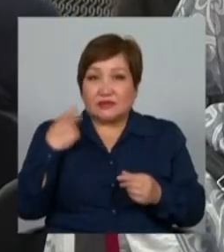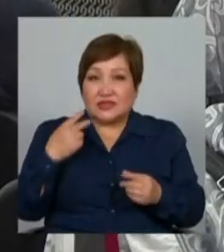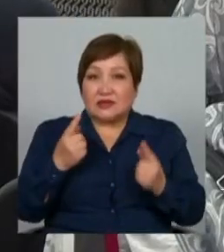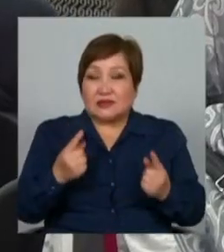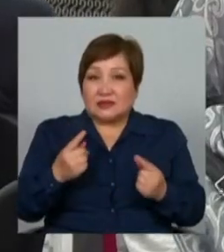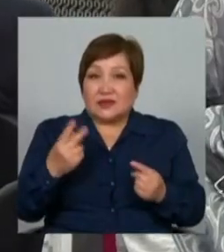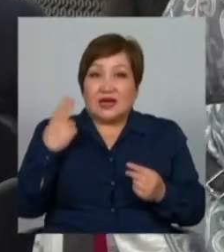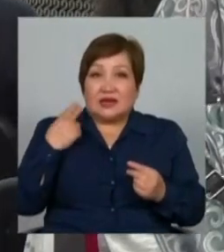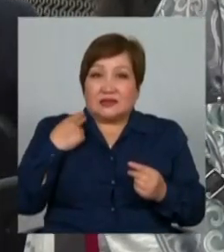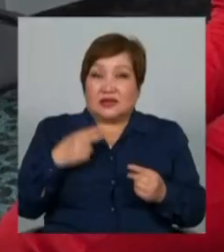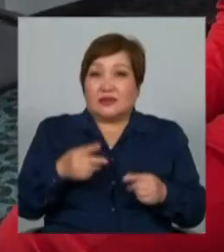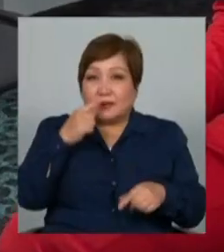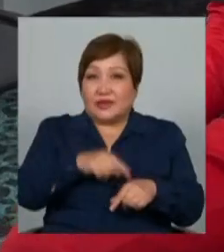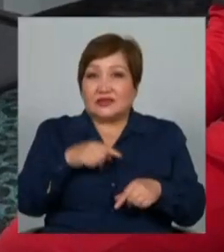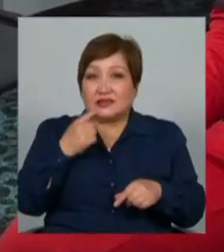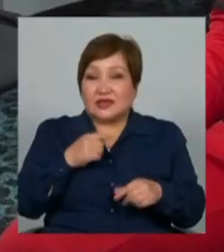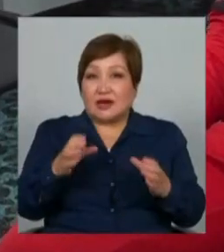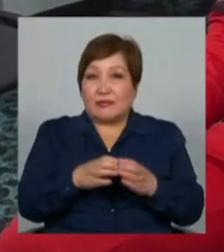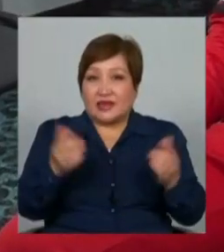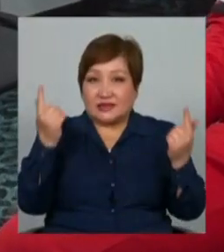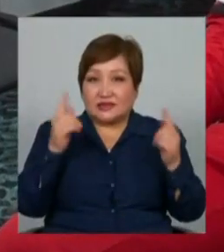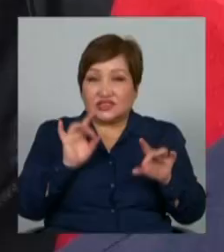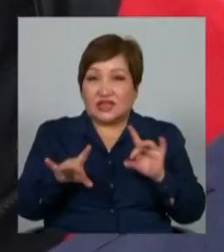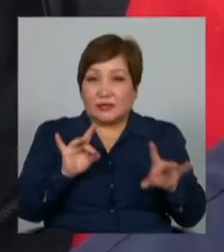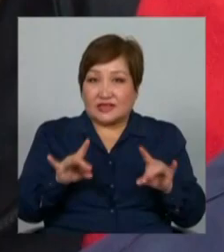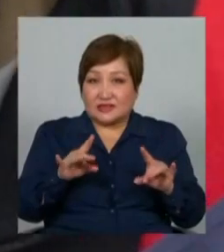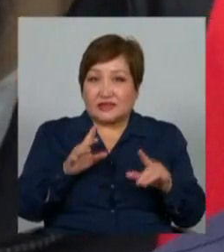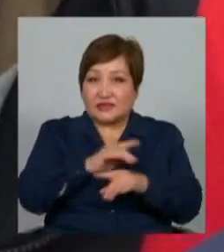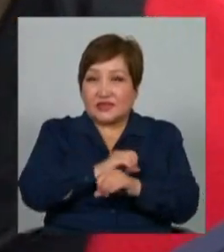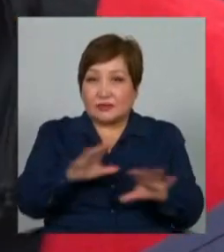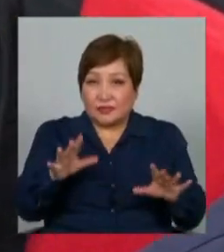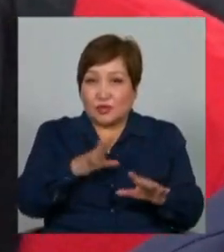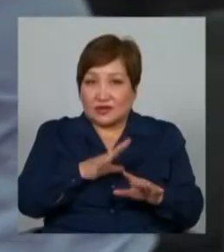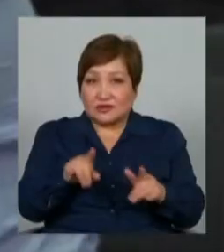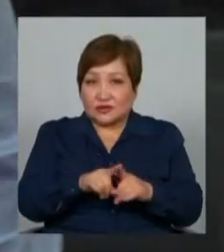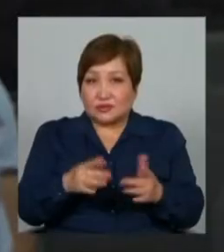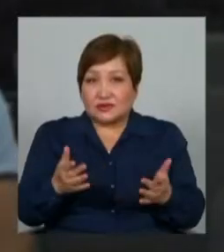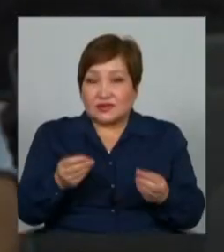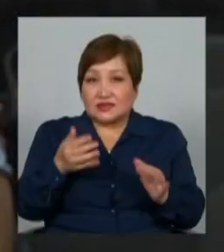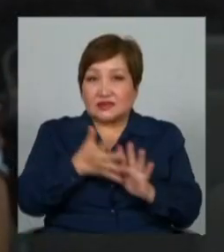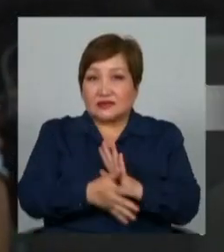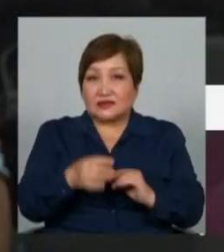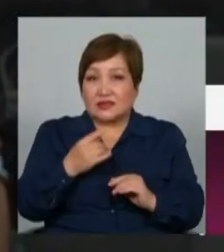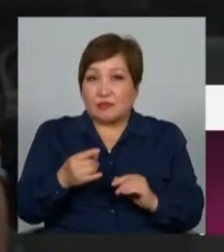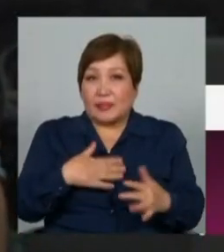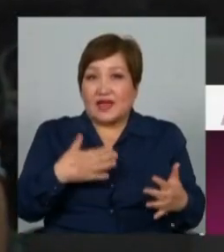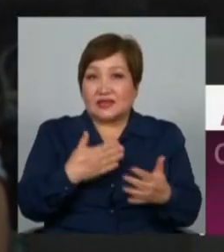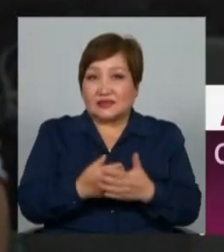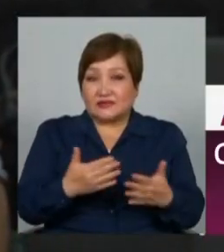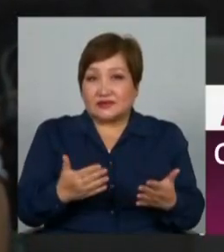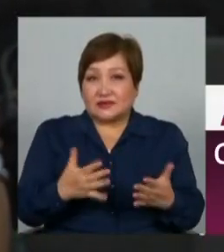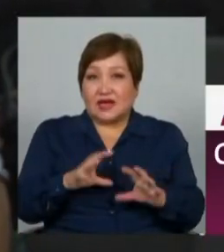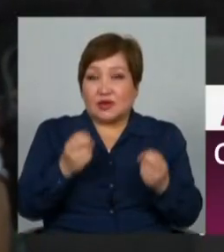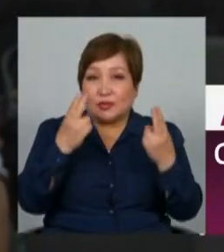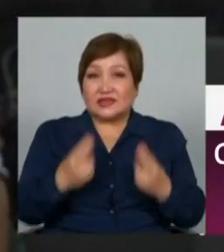Компанияның жарнамасы жер жарған соң бар ақшаны беріп сеніп қалдық деп сан соғып отыр олар. Это обширно рекламировалось в соцсетях.